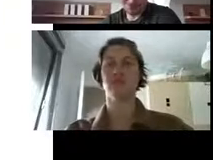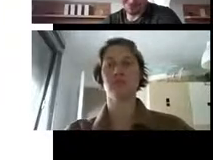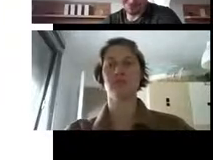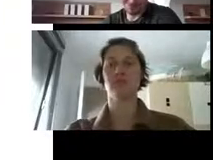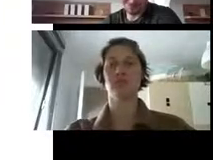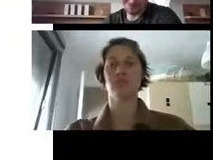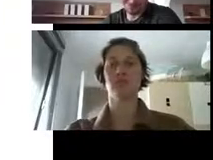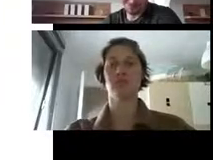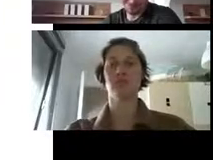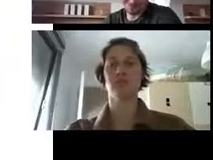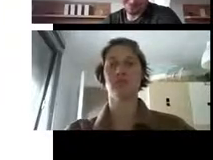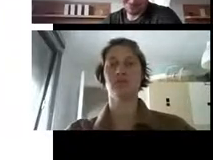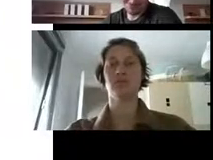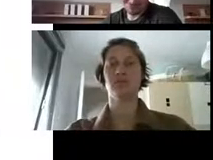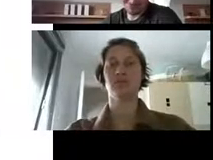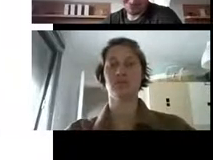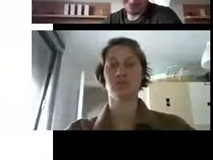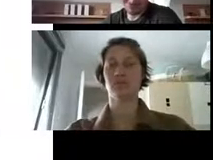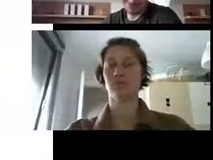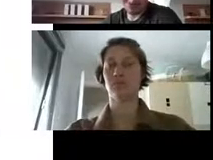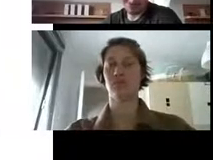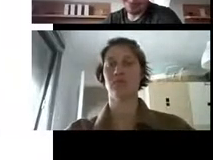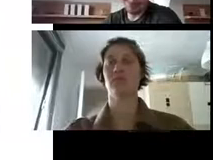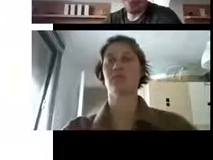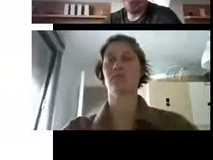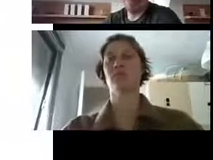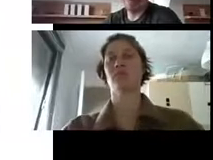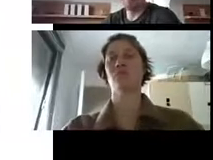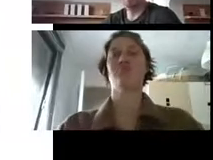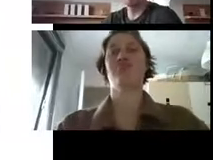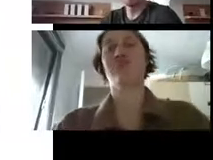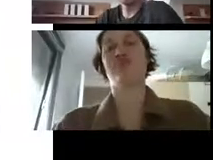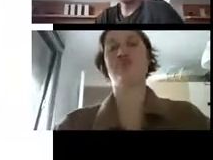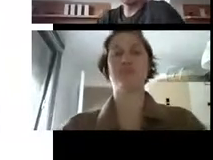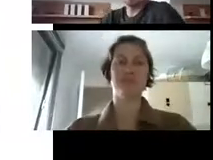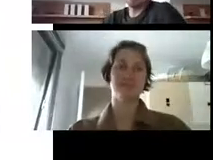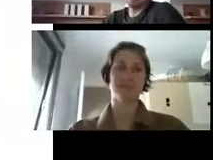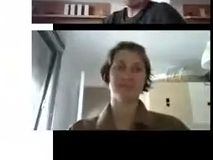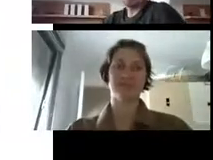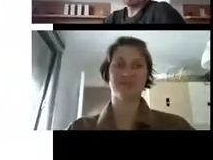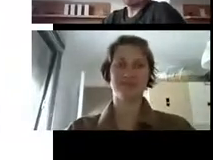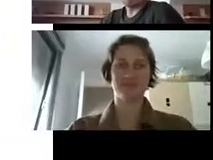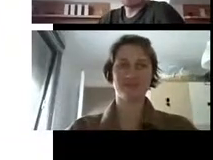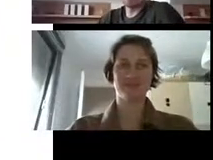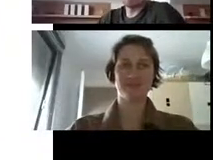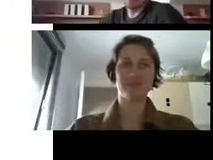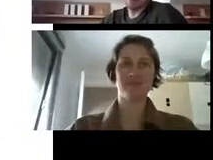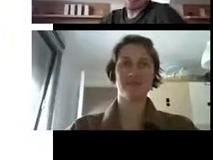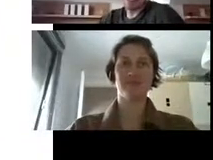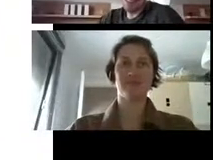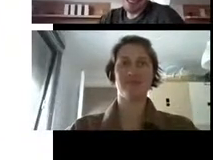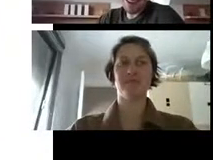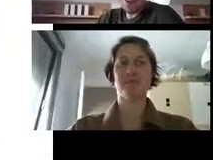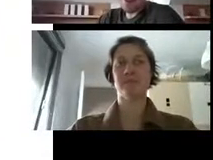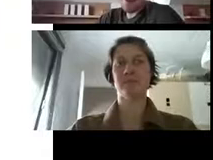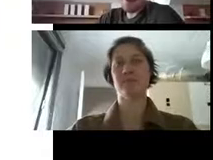lokaal ondersteuners van de VDS. Wij zijn welkom. En nu, dat moet dat niet allemaal heel letterlijk pakken. Je mag altijd wel zeggen van, oeh, liever